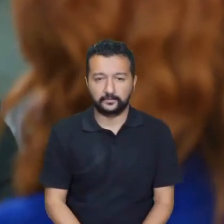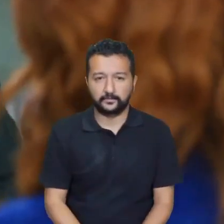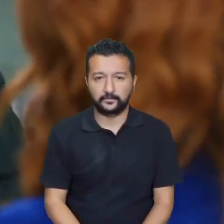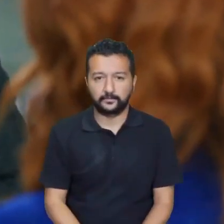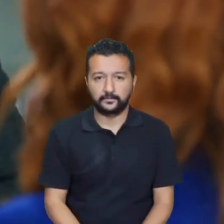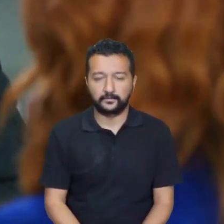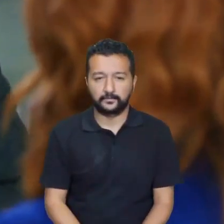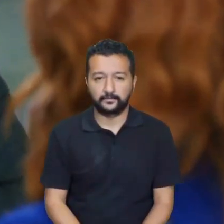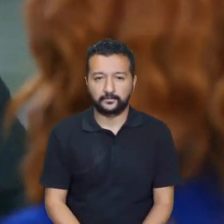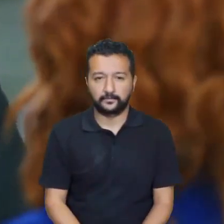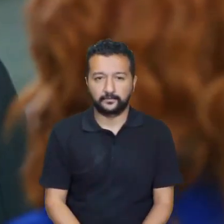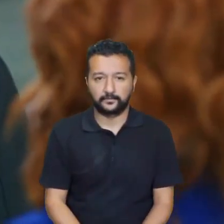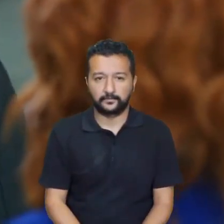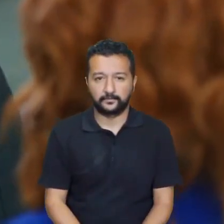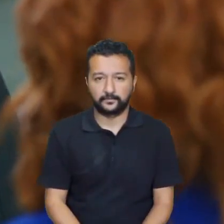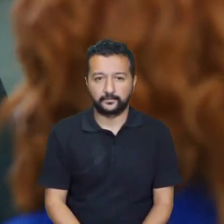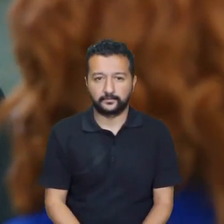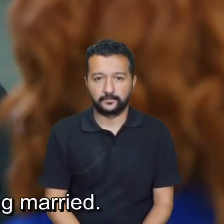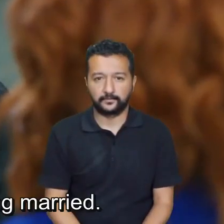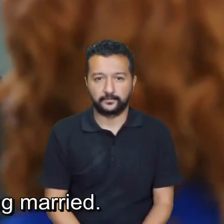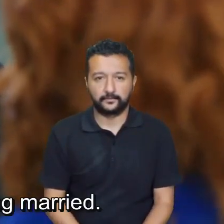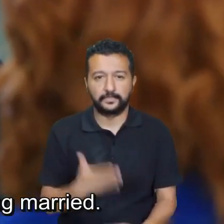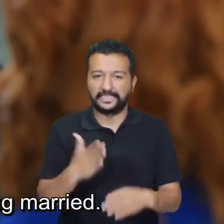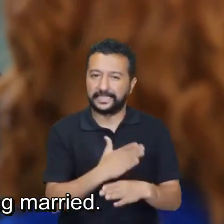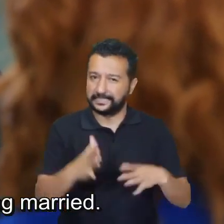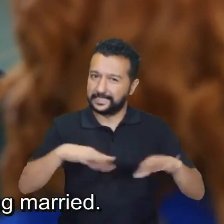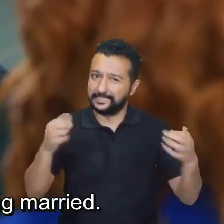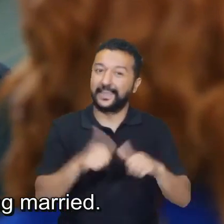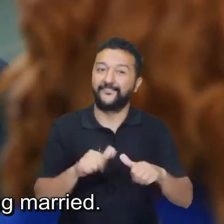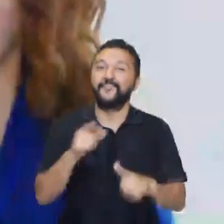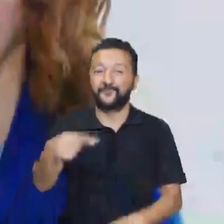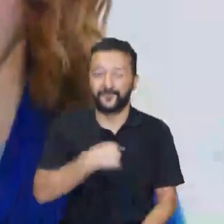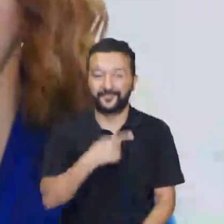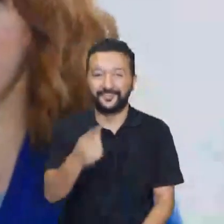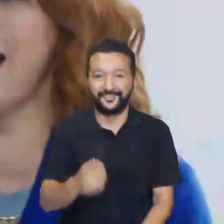yukarı kalkıp omuzlarını çekerek büzüşük duruyor. Çeyizini hazırla, evleniyoruz.